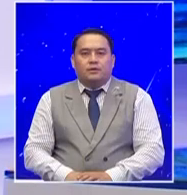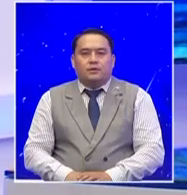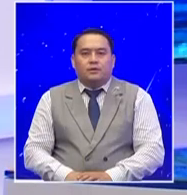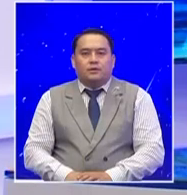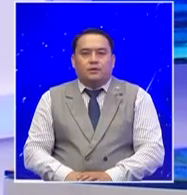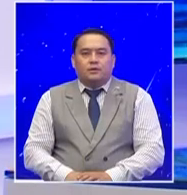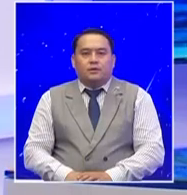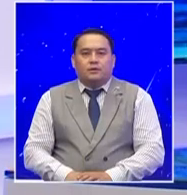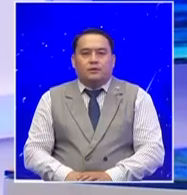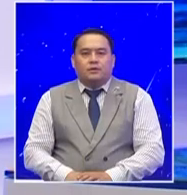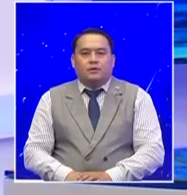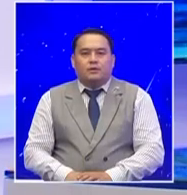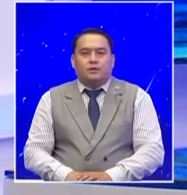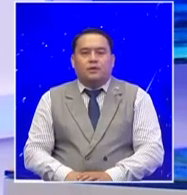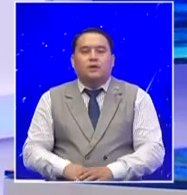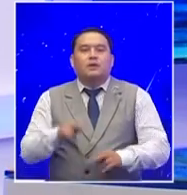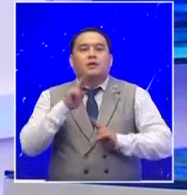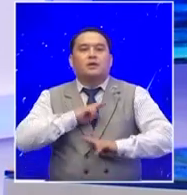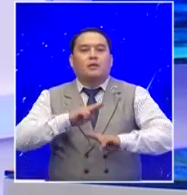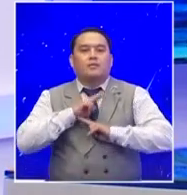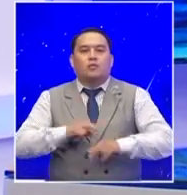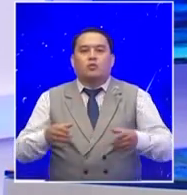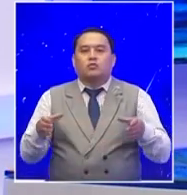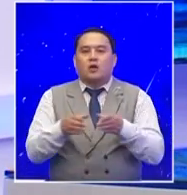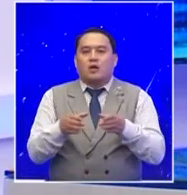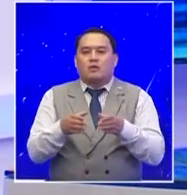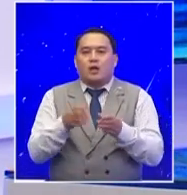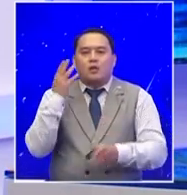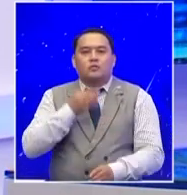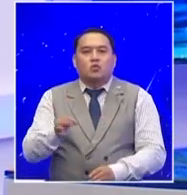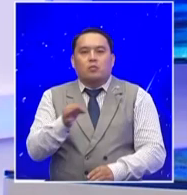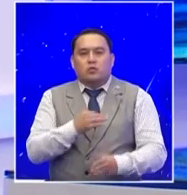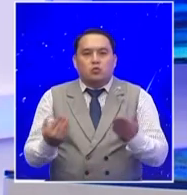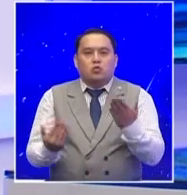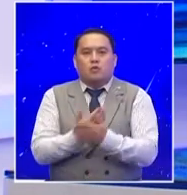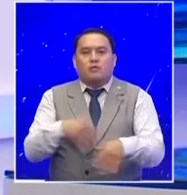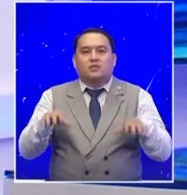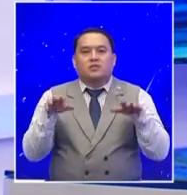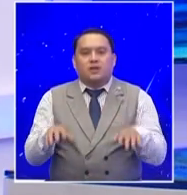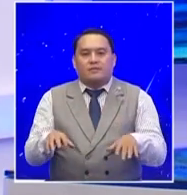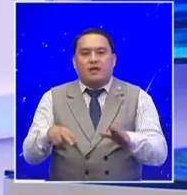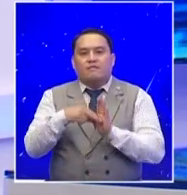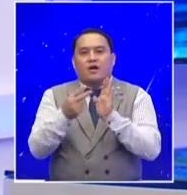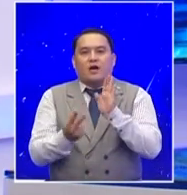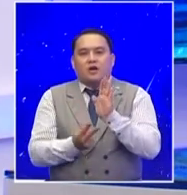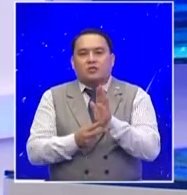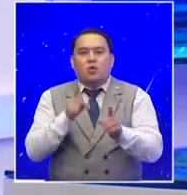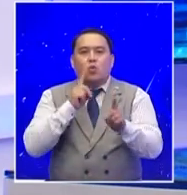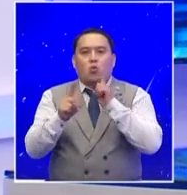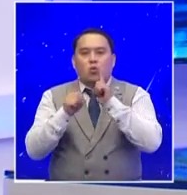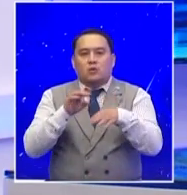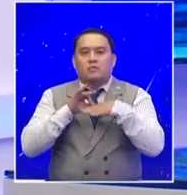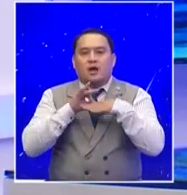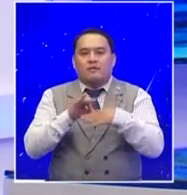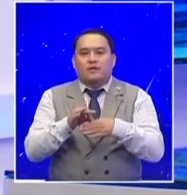К другим темам. В профсоюзе работников науки и образования Алматинской области новый председатель. 18-е внеочередное заседание